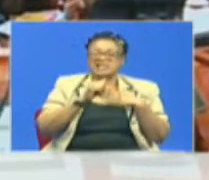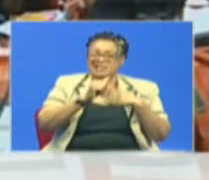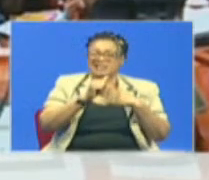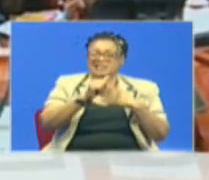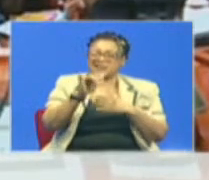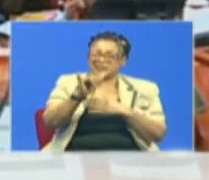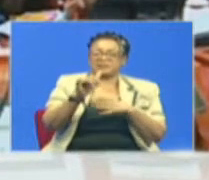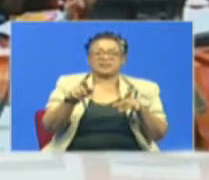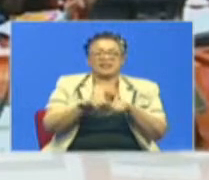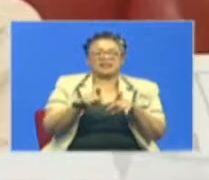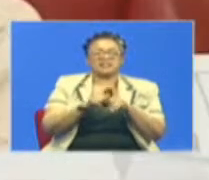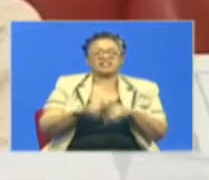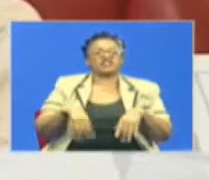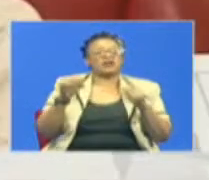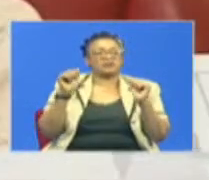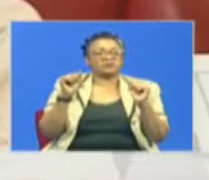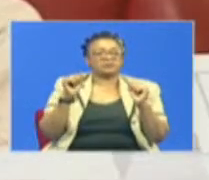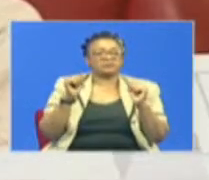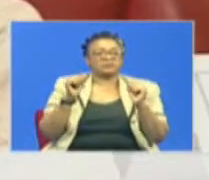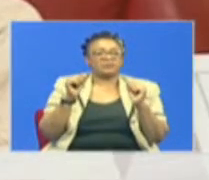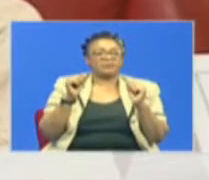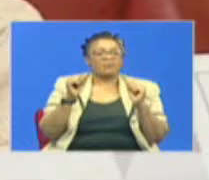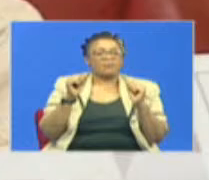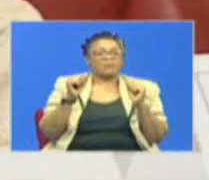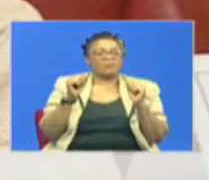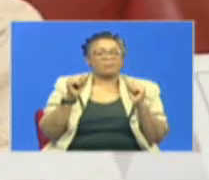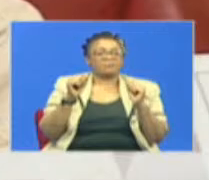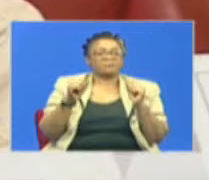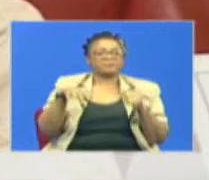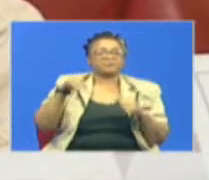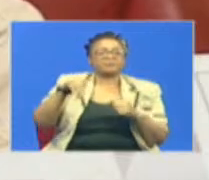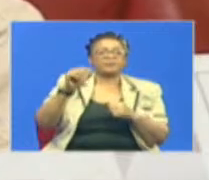kama mwenyekiti. Pauline Kamau chaired